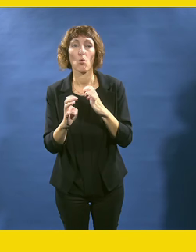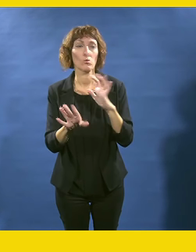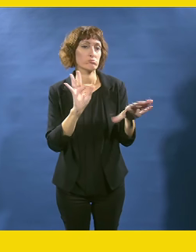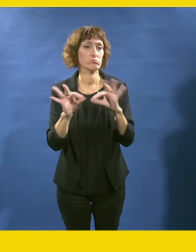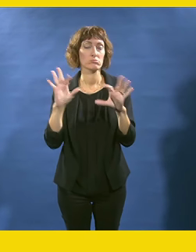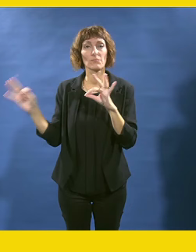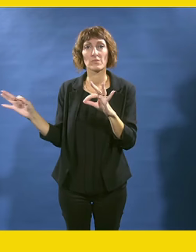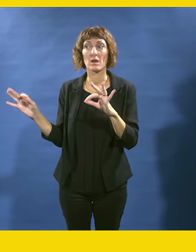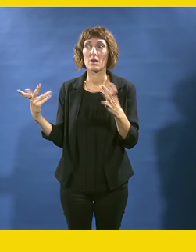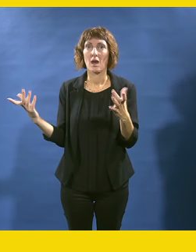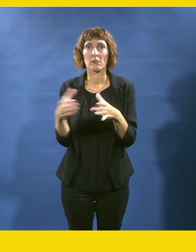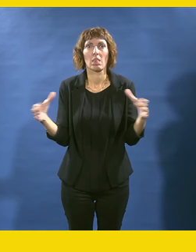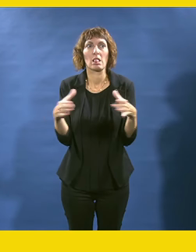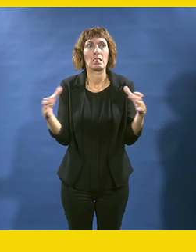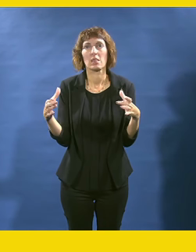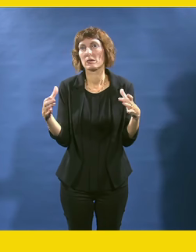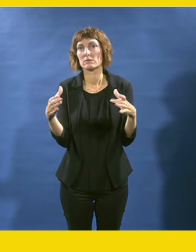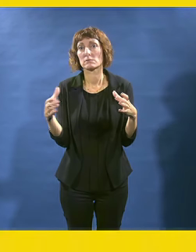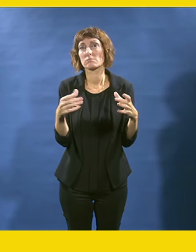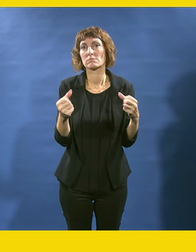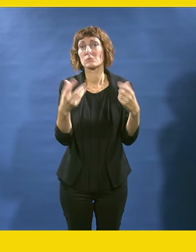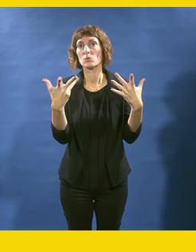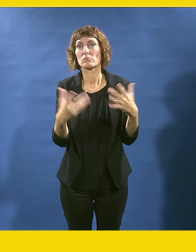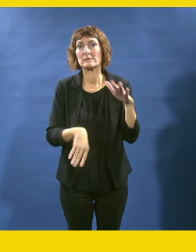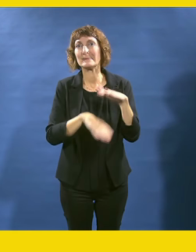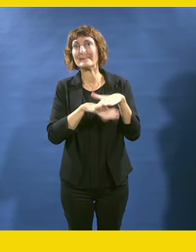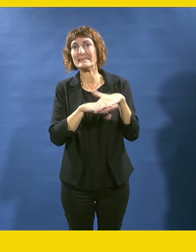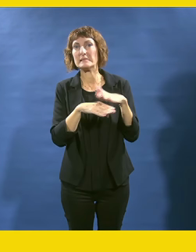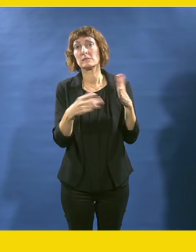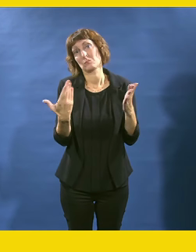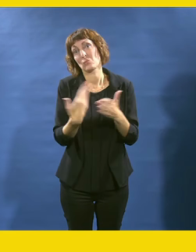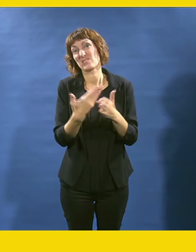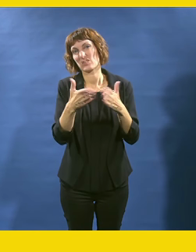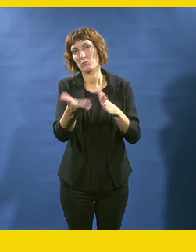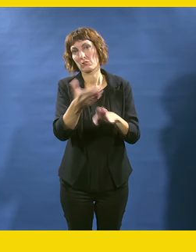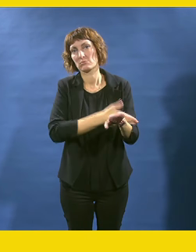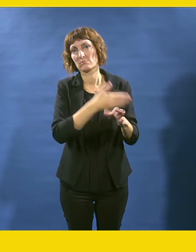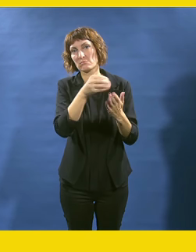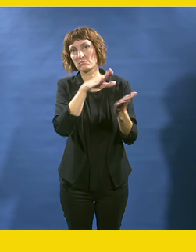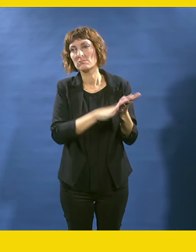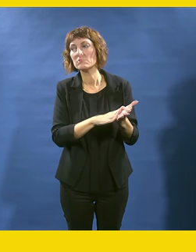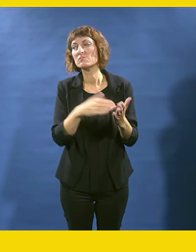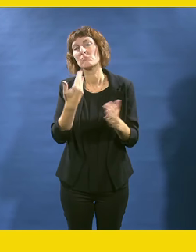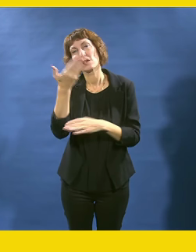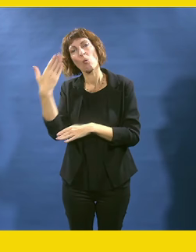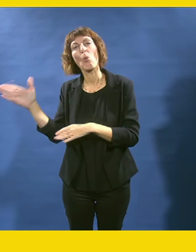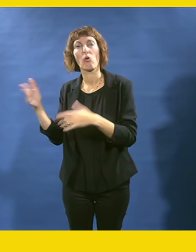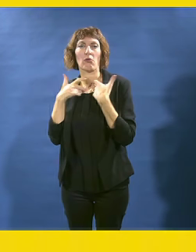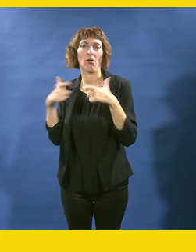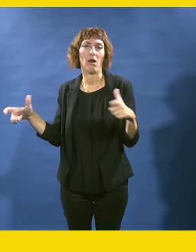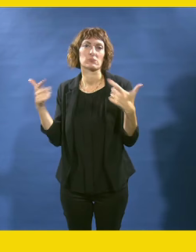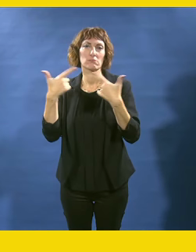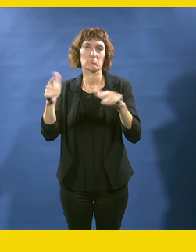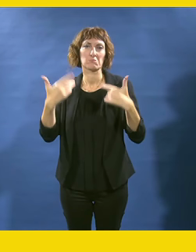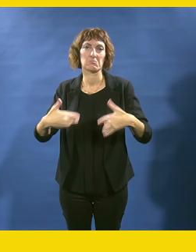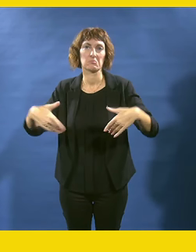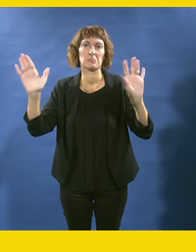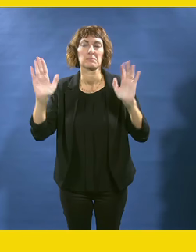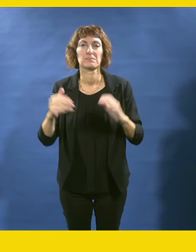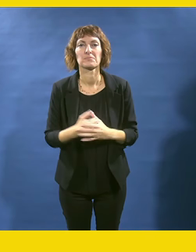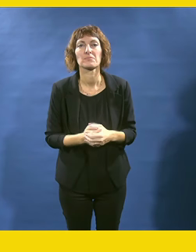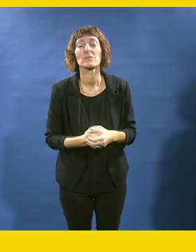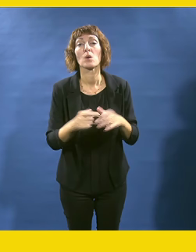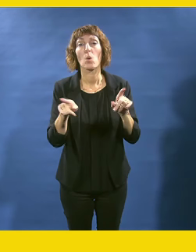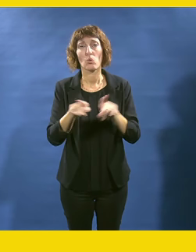soumises à inscription et la majorité, les deux tiers, sont en libre accès. Demain, il y aura aussi